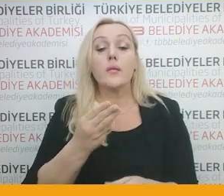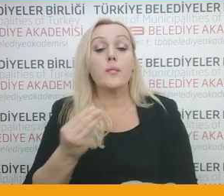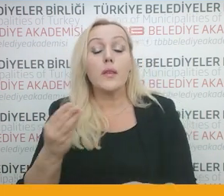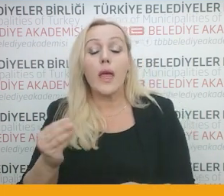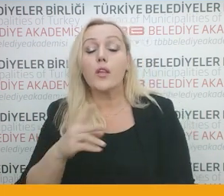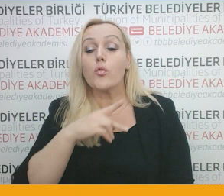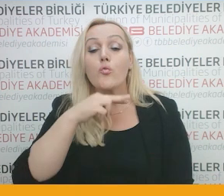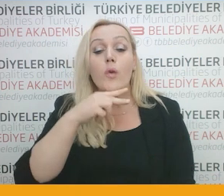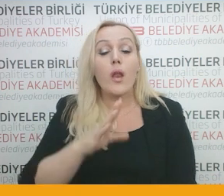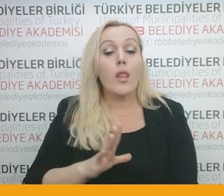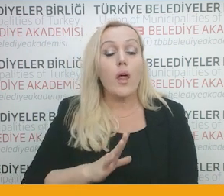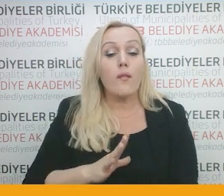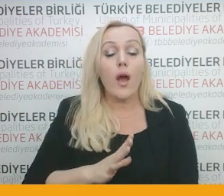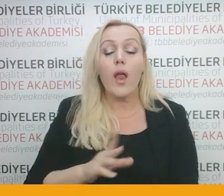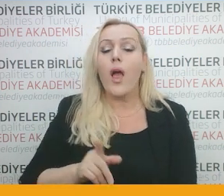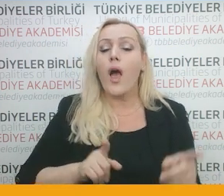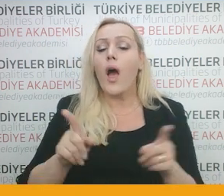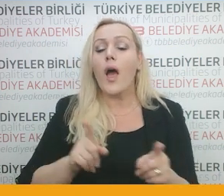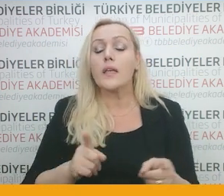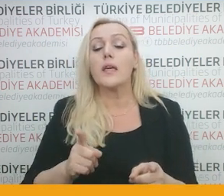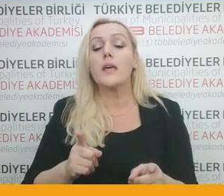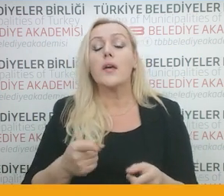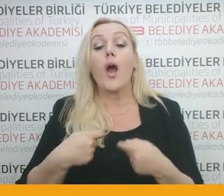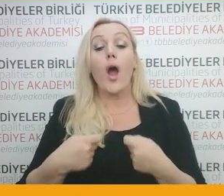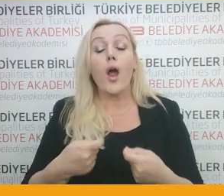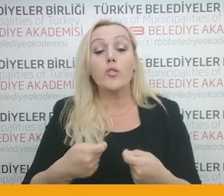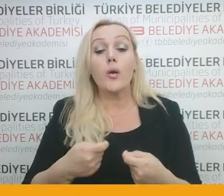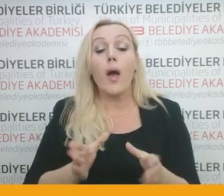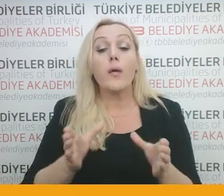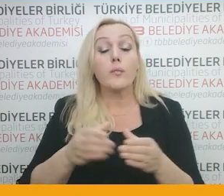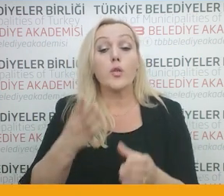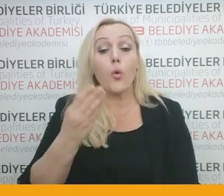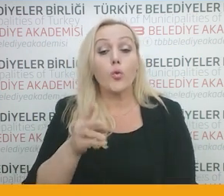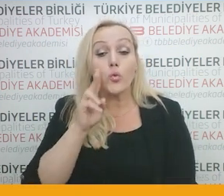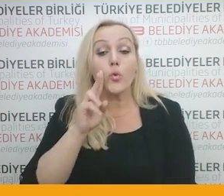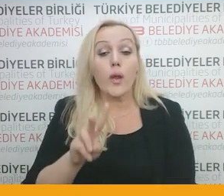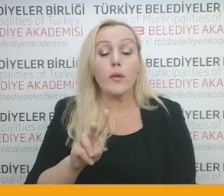birimlerin kodları var. Hangi birimin harcama birimi olduğunu da kurumsal anahtarlardan görebiliyoruz.